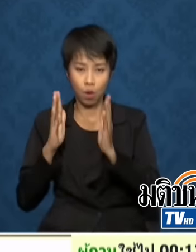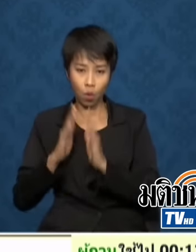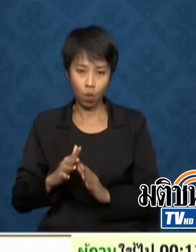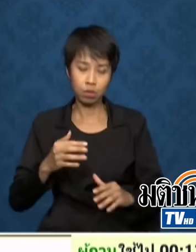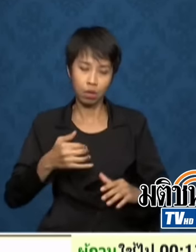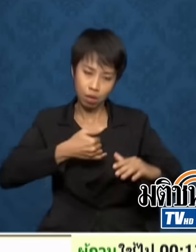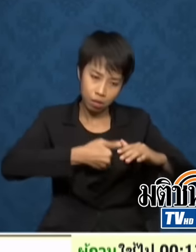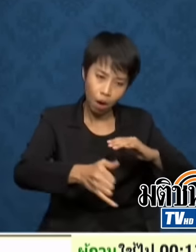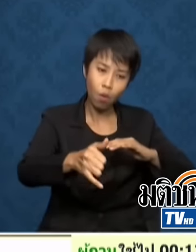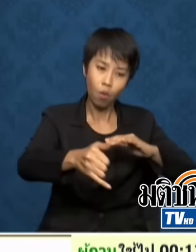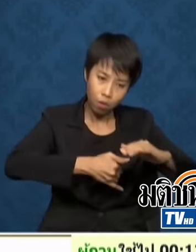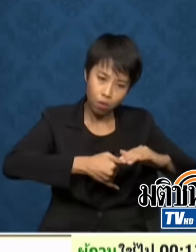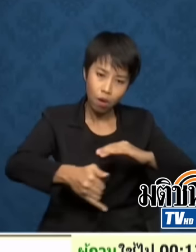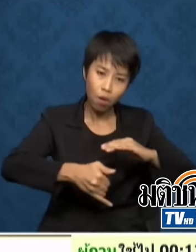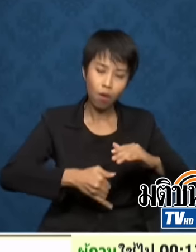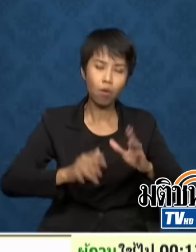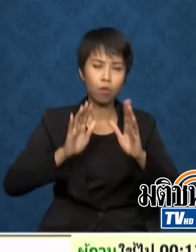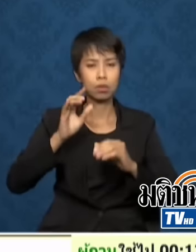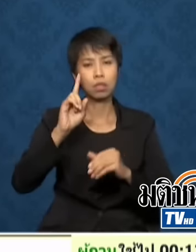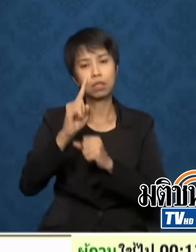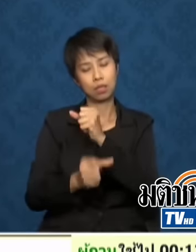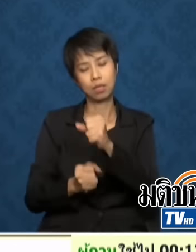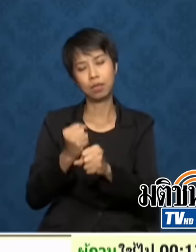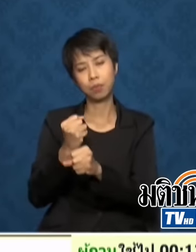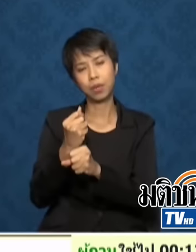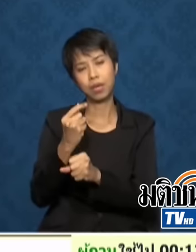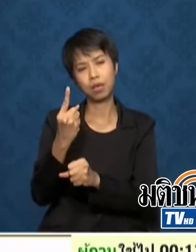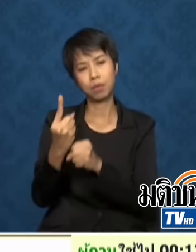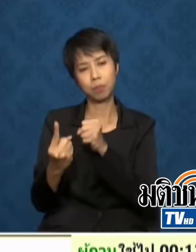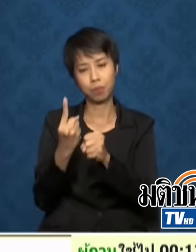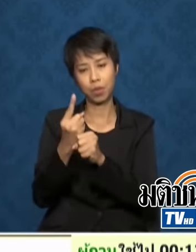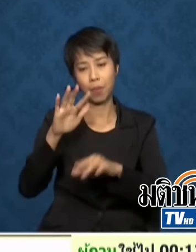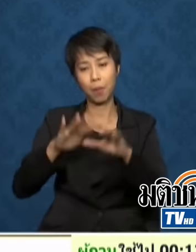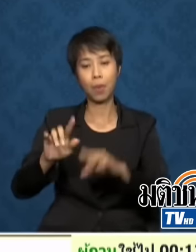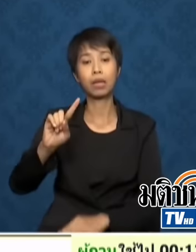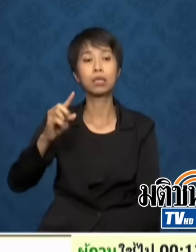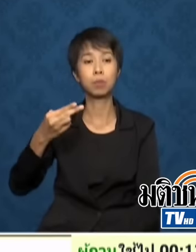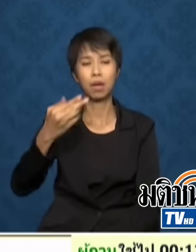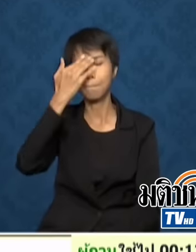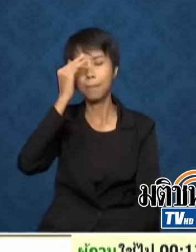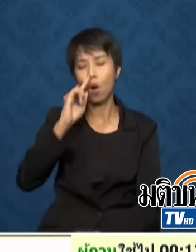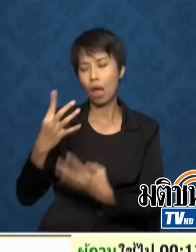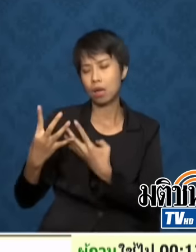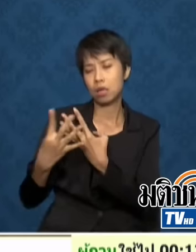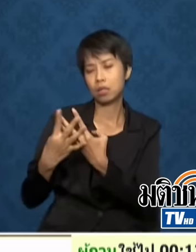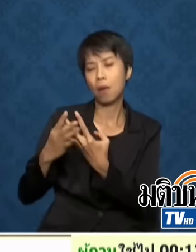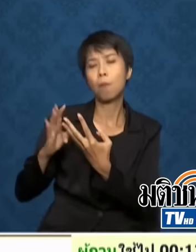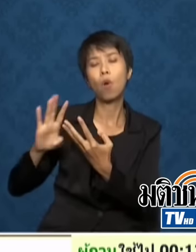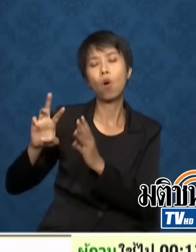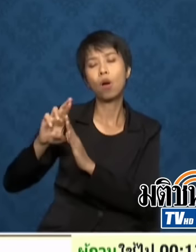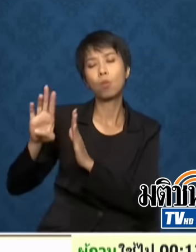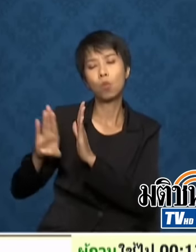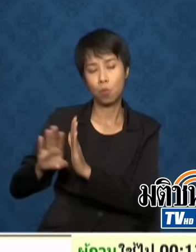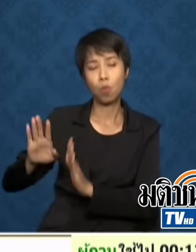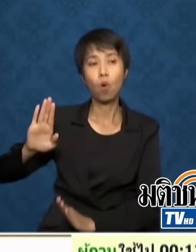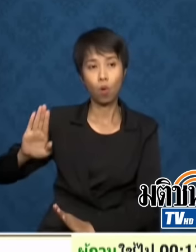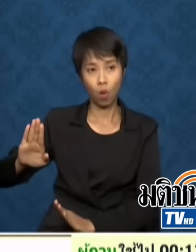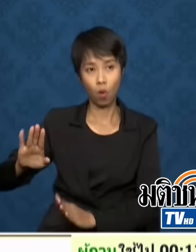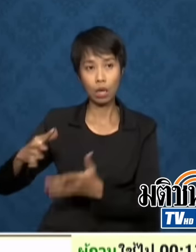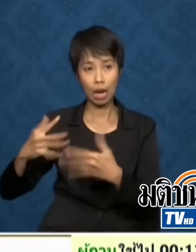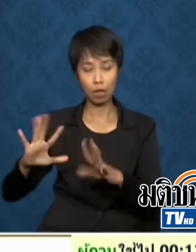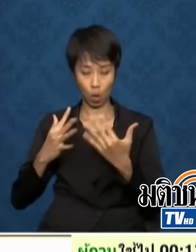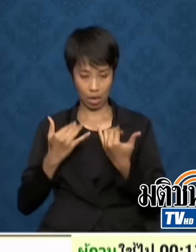เดือนละเป็นปีละเป็นหมื่นคนก็เป็นลักษณะนี้เพราะระบบเรือนจำแล้วที่ท่านบอกว่าเรื่องการพักโ